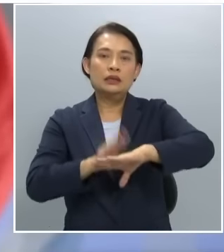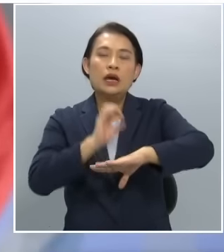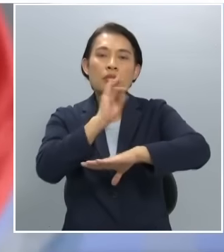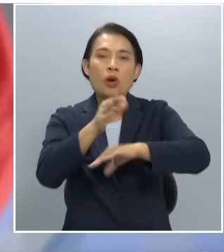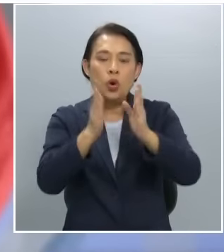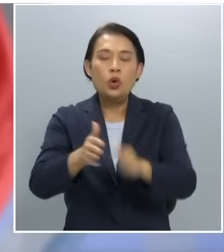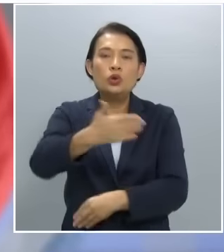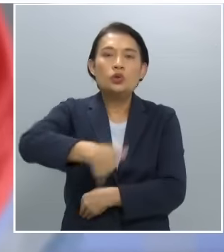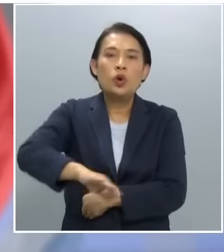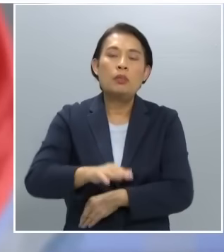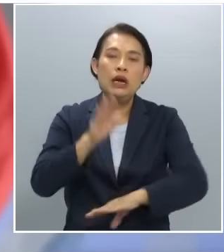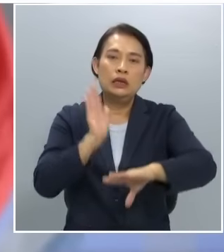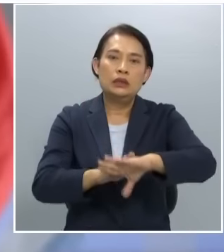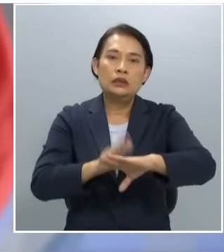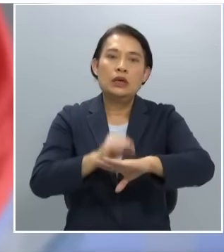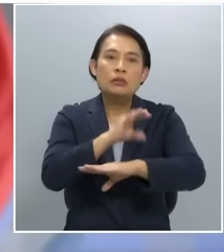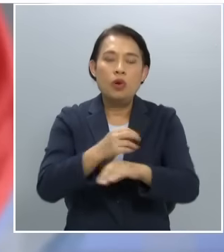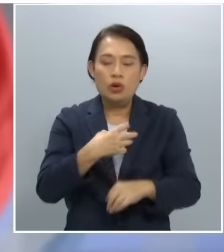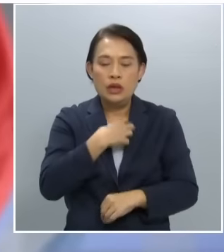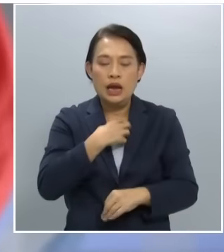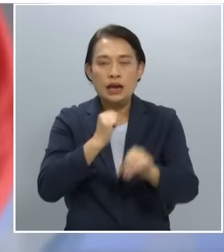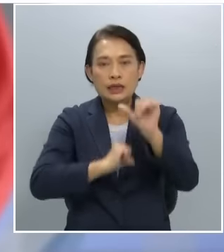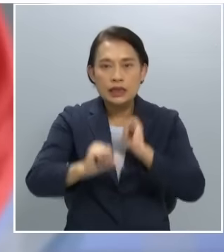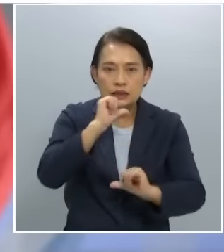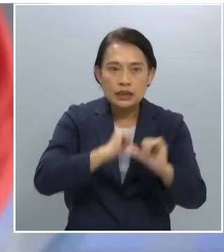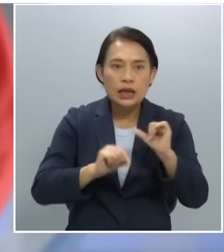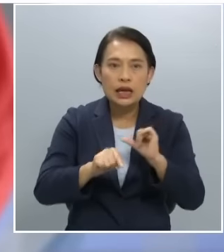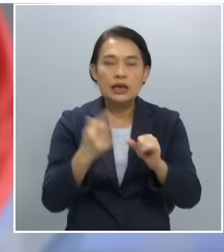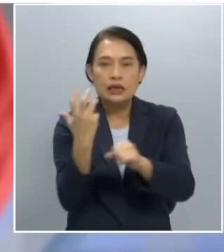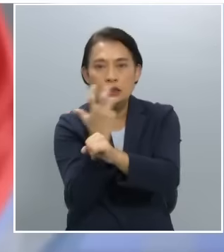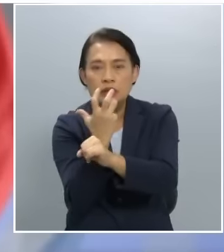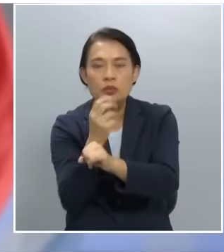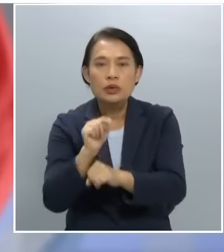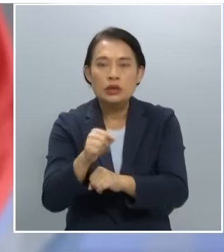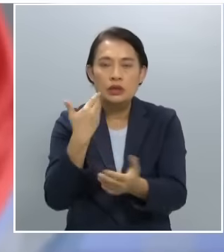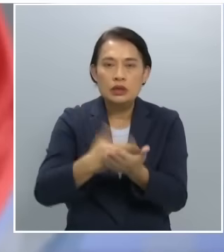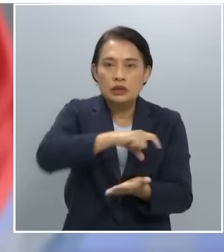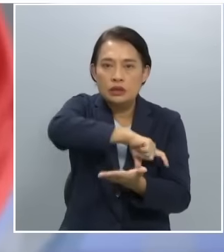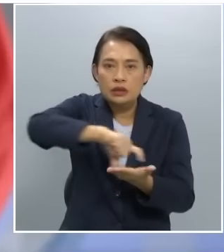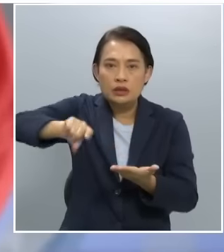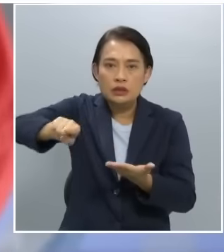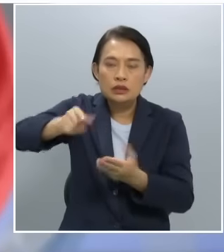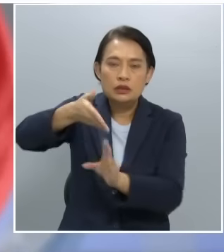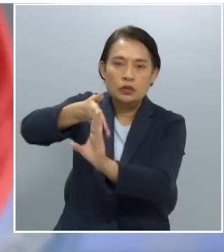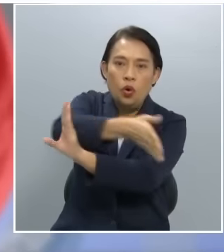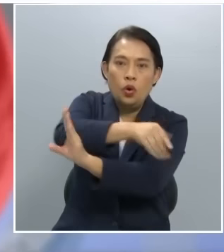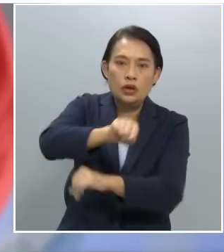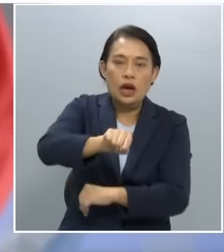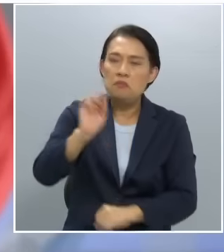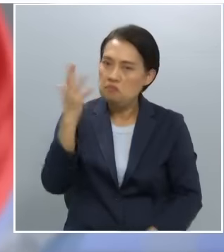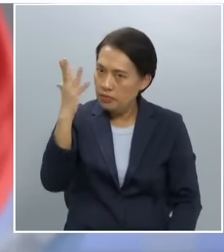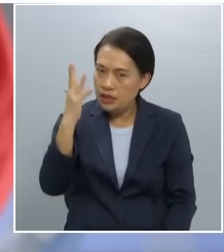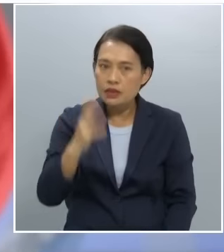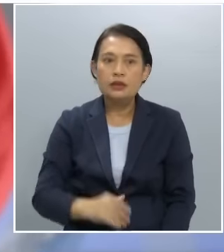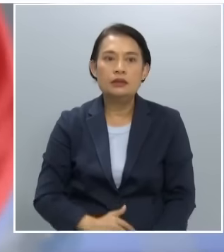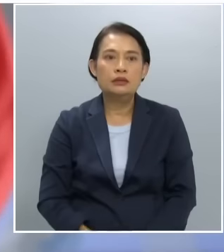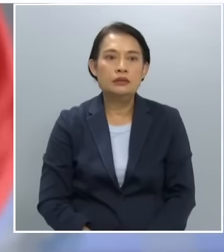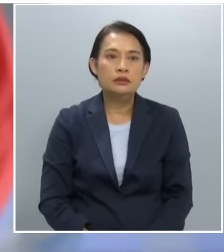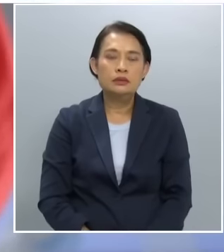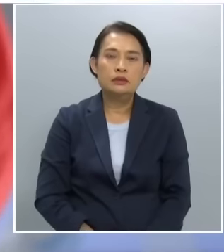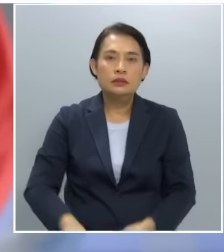ที่อยากจะมาเป็นนักแสดงอยากจะมาออกรายการจริงๆแล้วที่ให้โอนเงินไปก่อนไม่มีนะคะแล้วก่อนหน้าก่อนหน้าก่อนหน้า